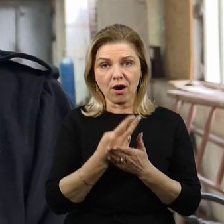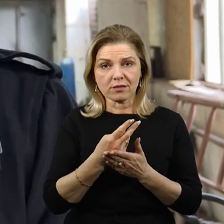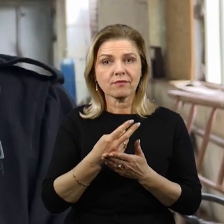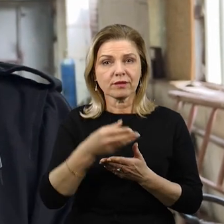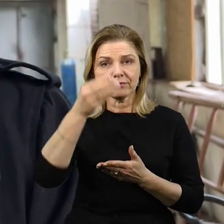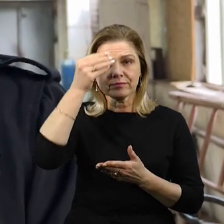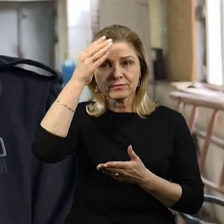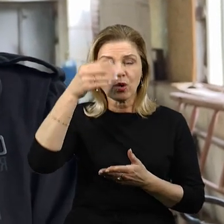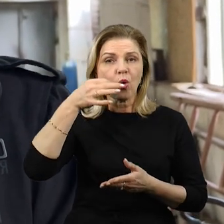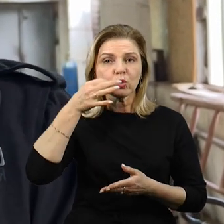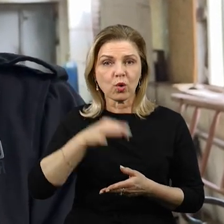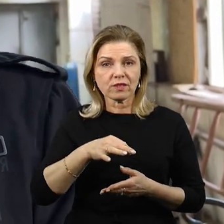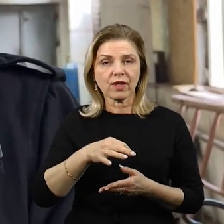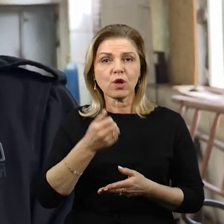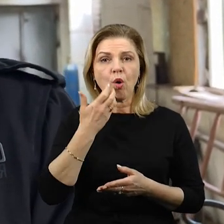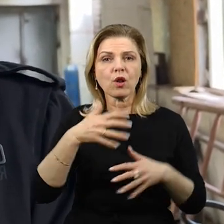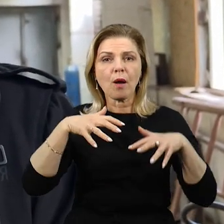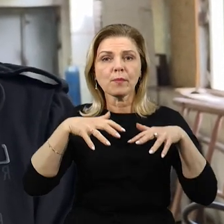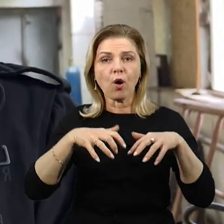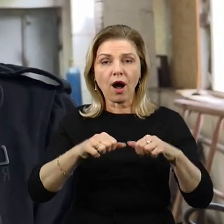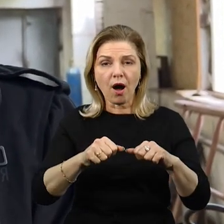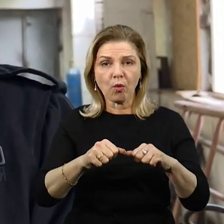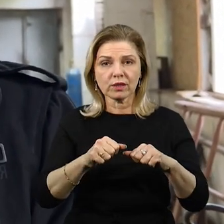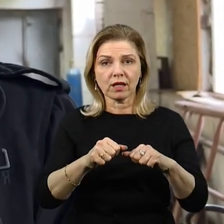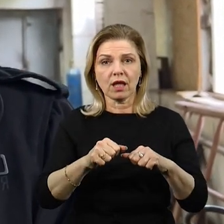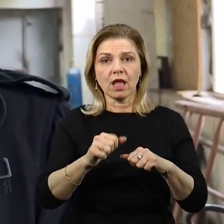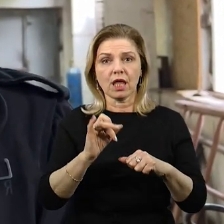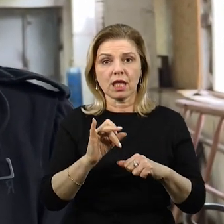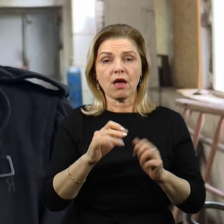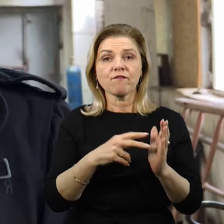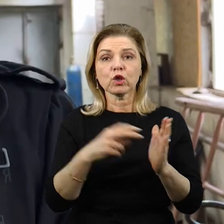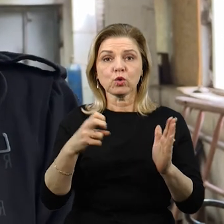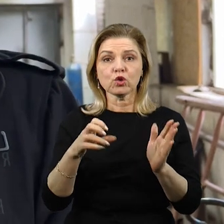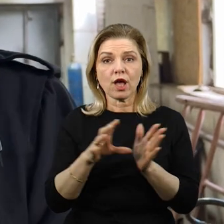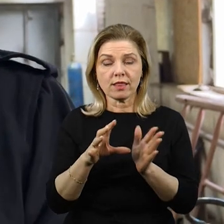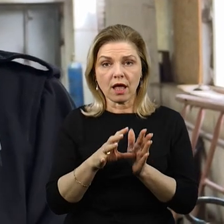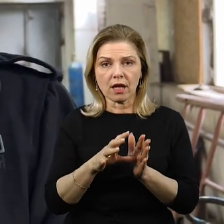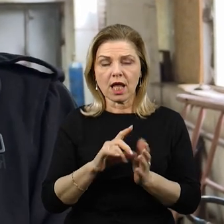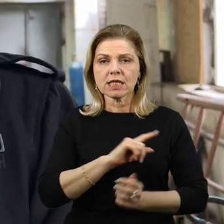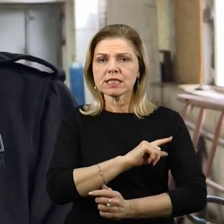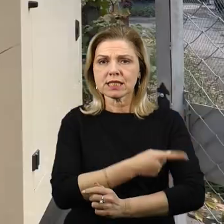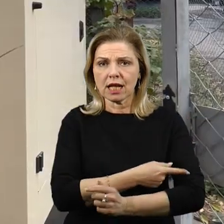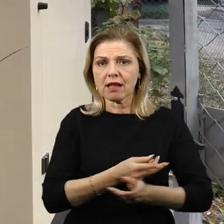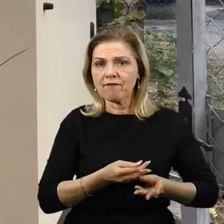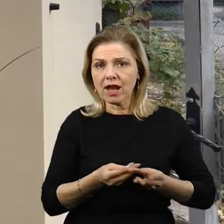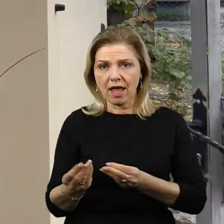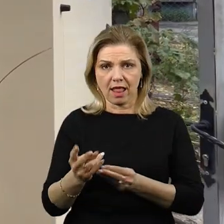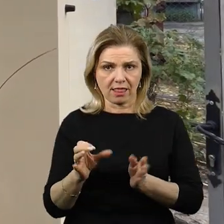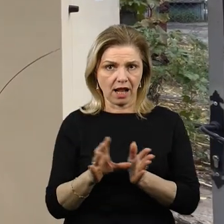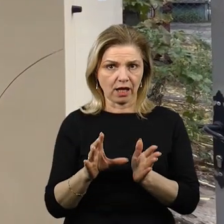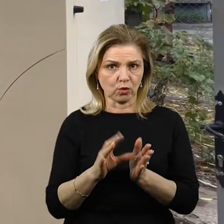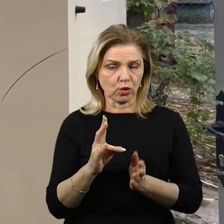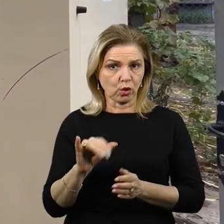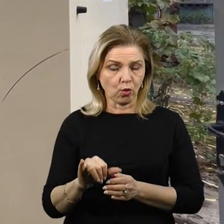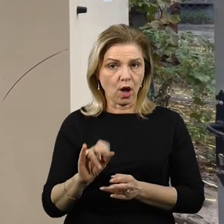досвід блекаут блекаут різке відключення електроенергії дуже дуже сильно вліяє на Електроніку на випадок